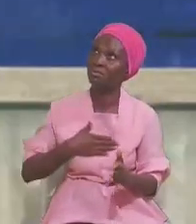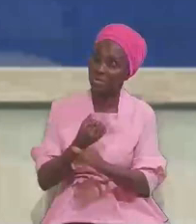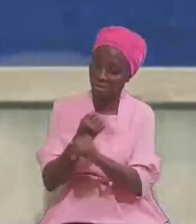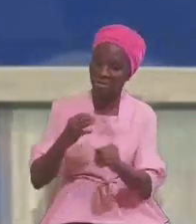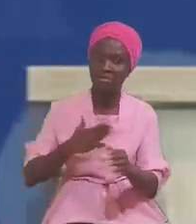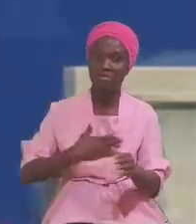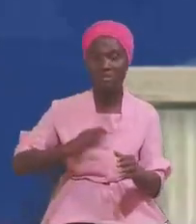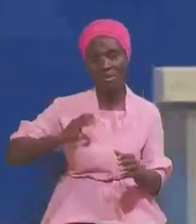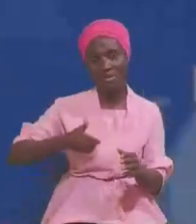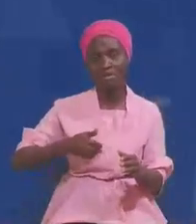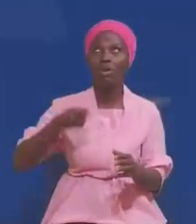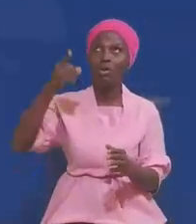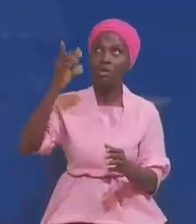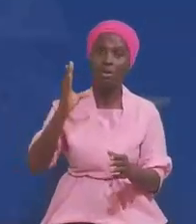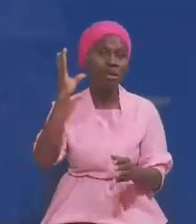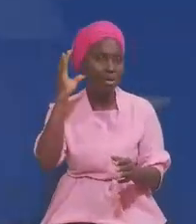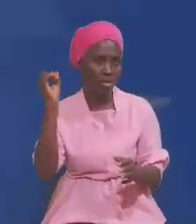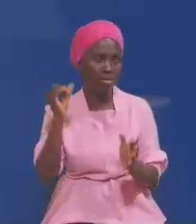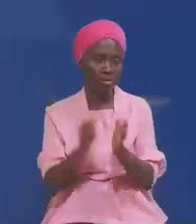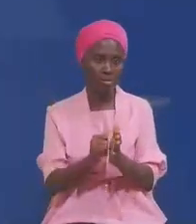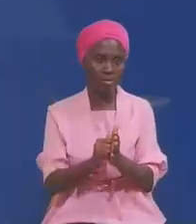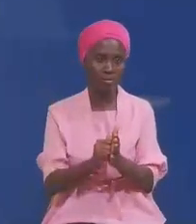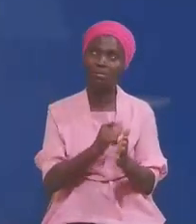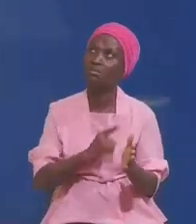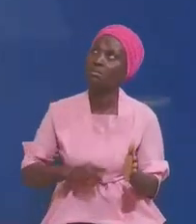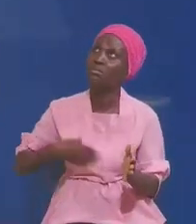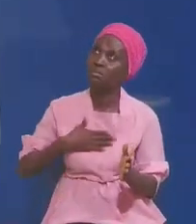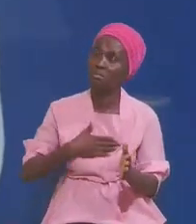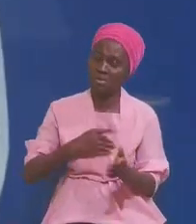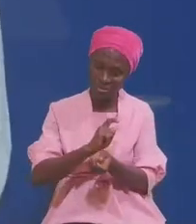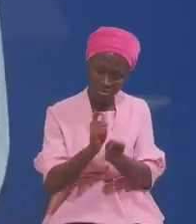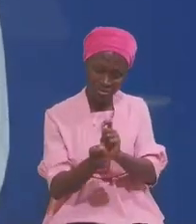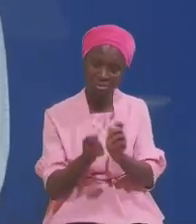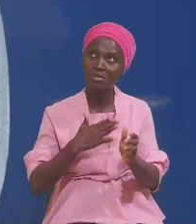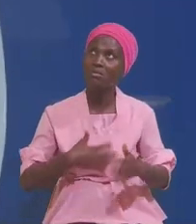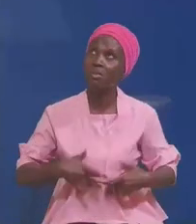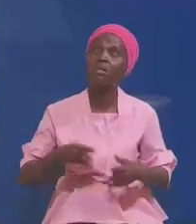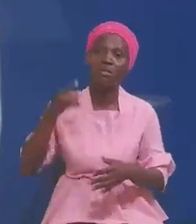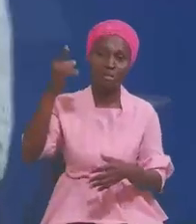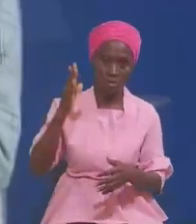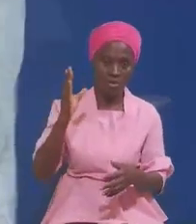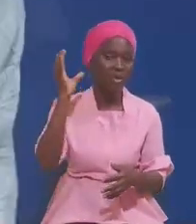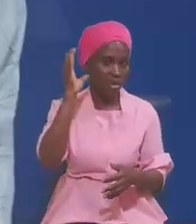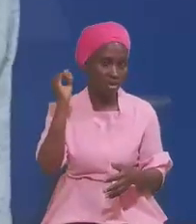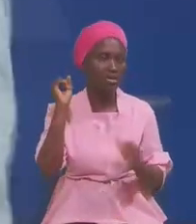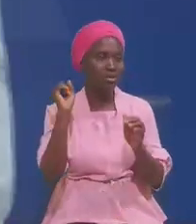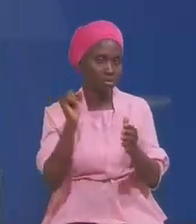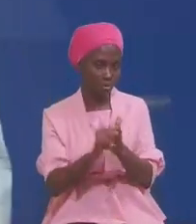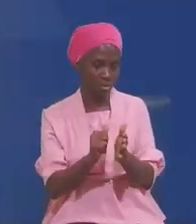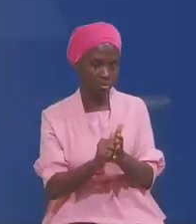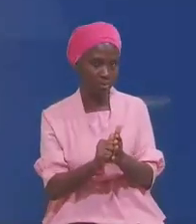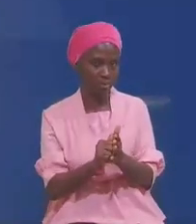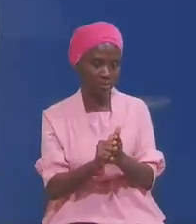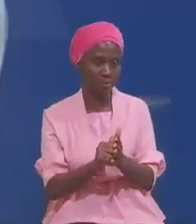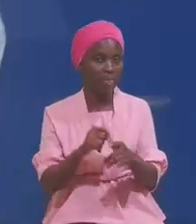cela. Seigneur, transforme, change ma vie, Dieu exauce cela. Mais tu es